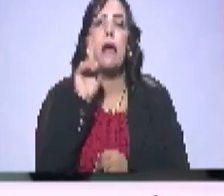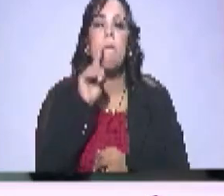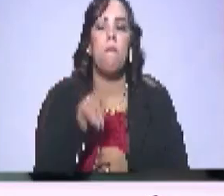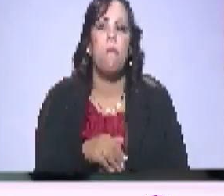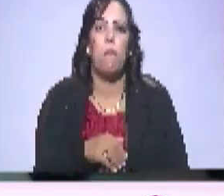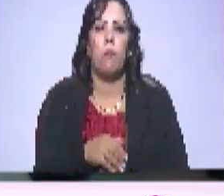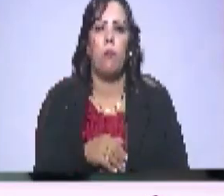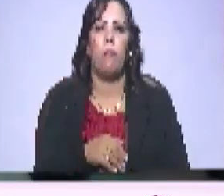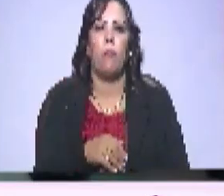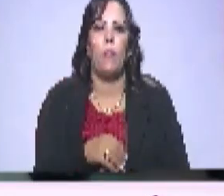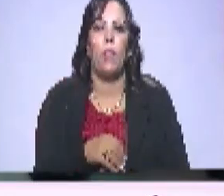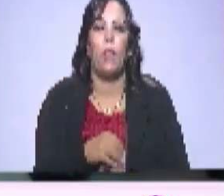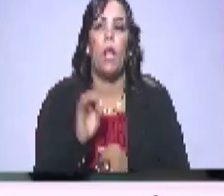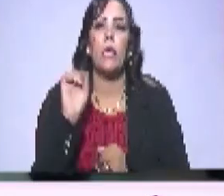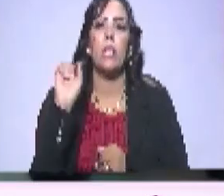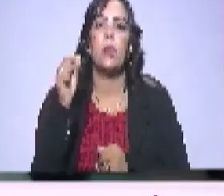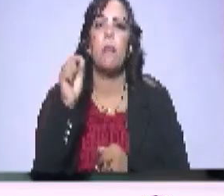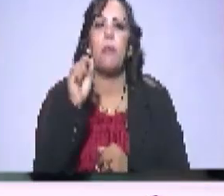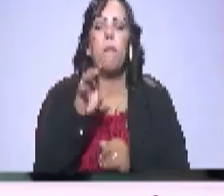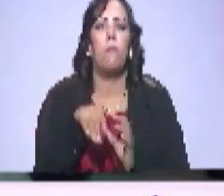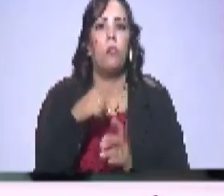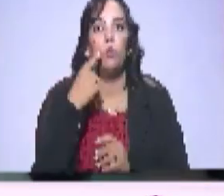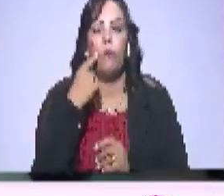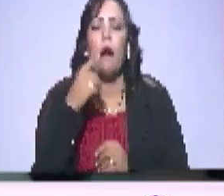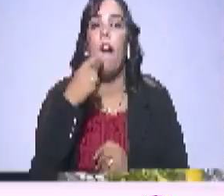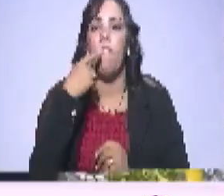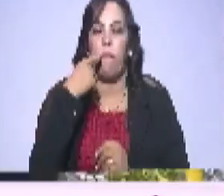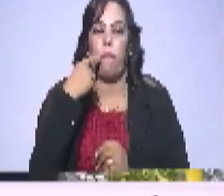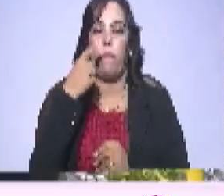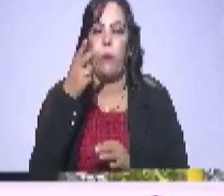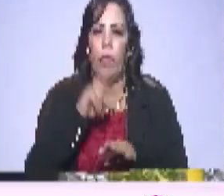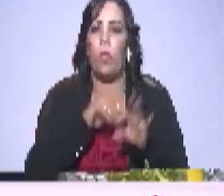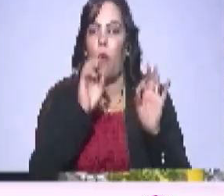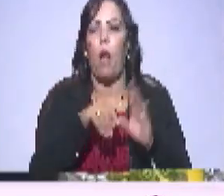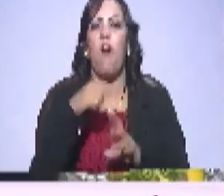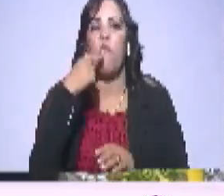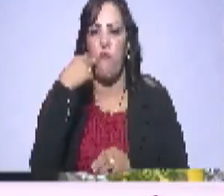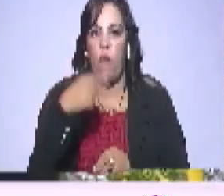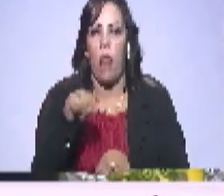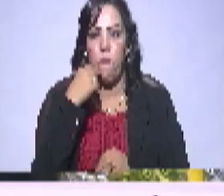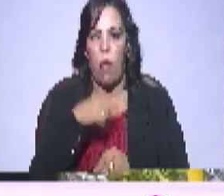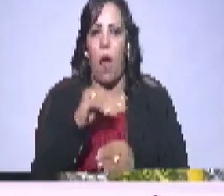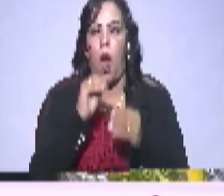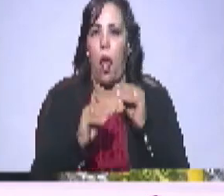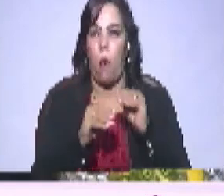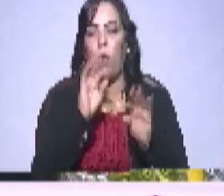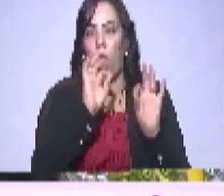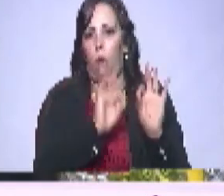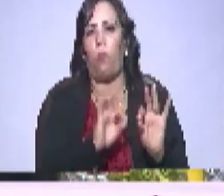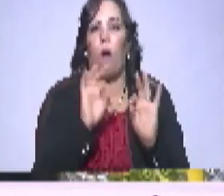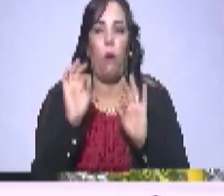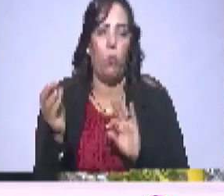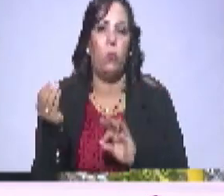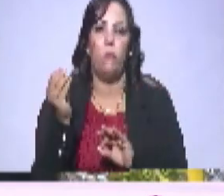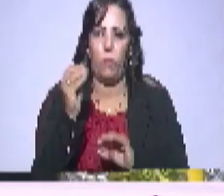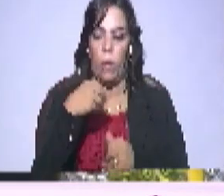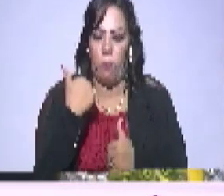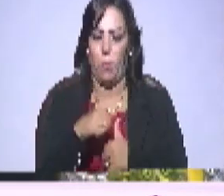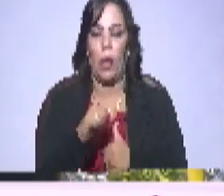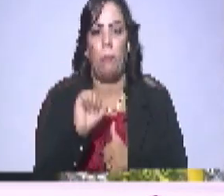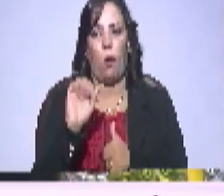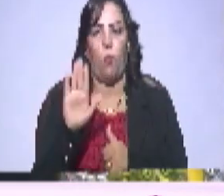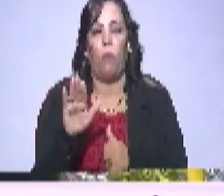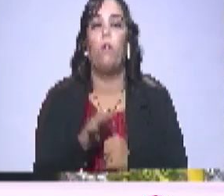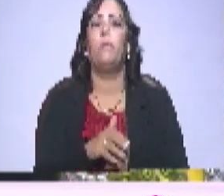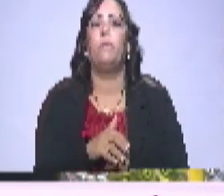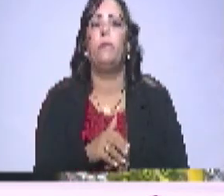لان ممكن الناس تكون اتلخبطت او مفيش اي حاجه، احنا حطينا فلفل، حطينا نفس الفلفلات اللي احنا حطيناها، فلفل الوان والبواقي الفلفل بتاعنا